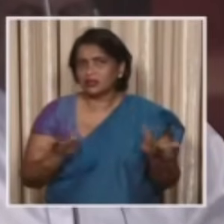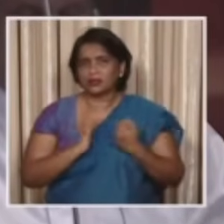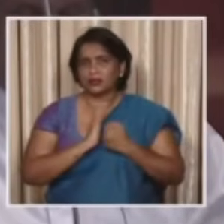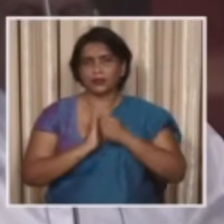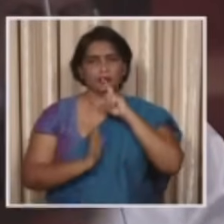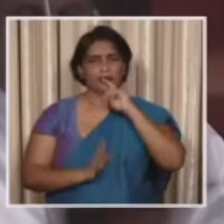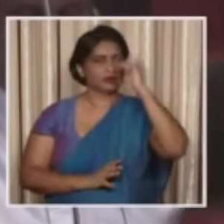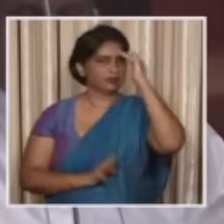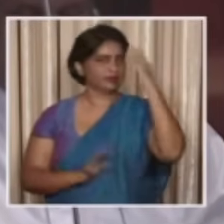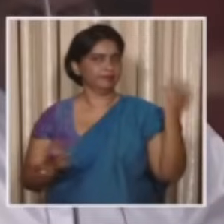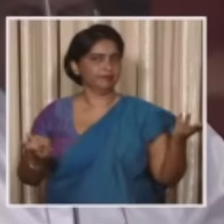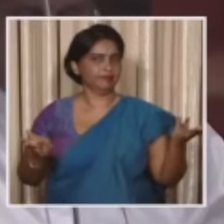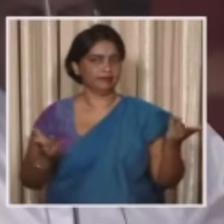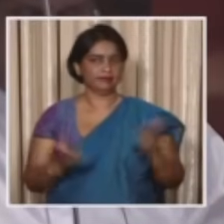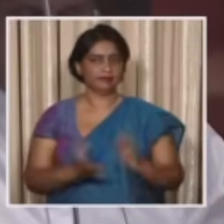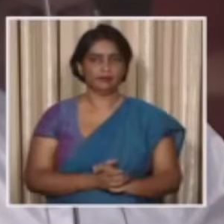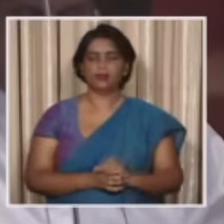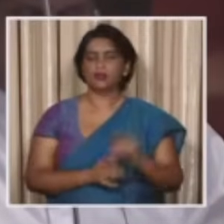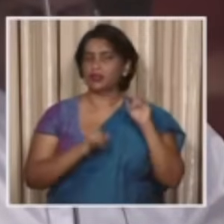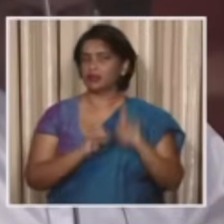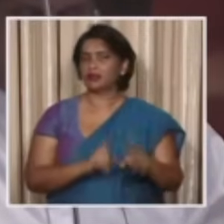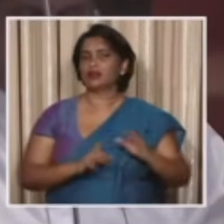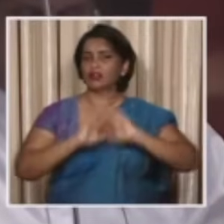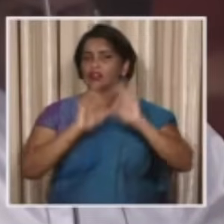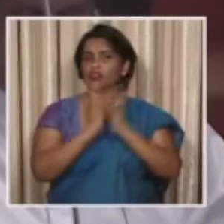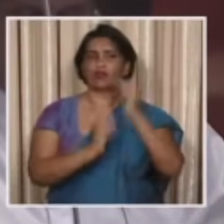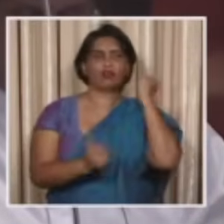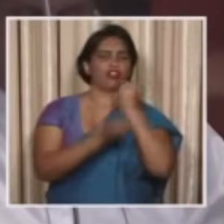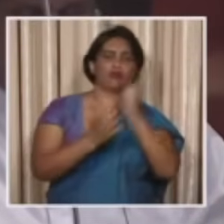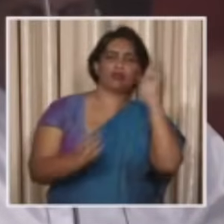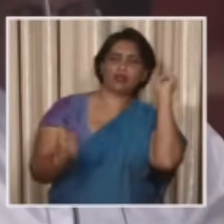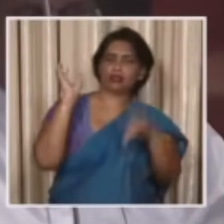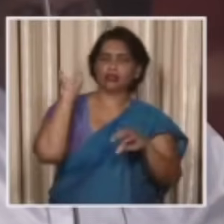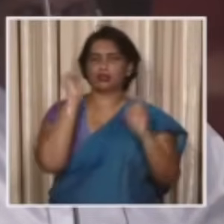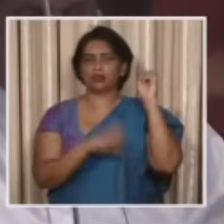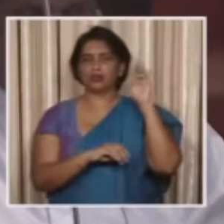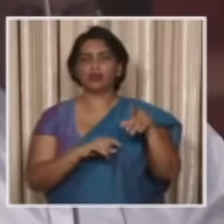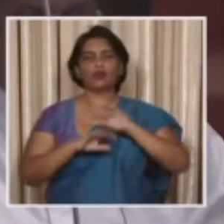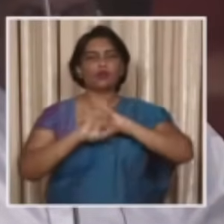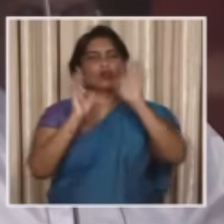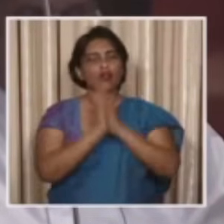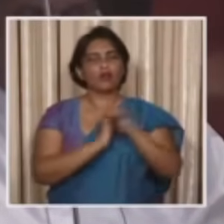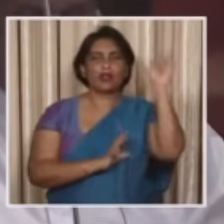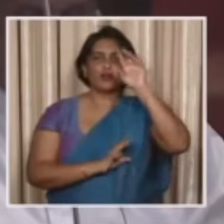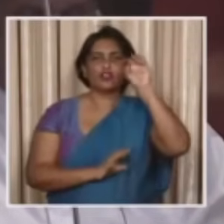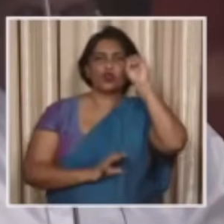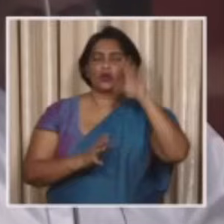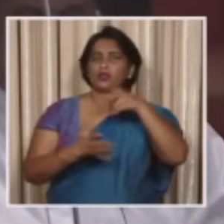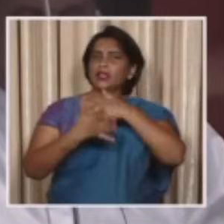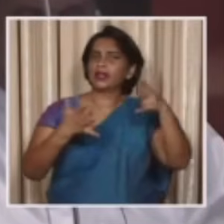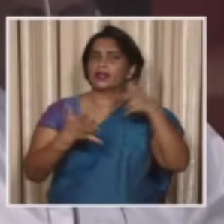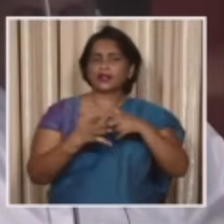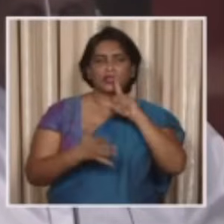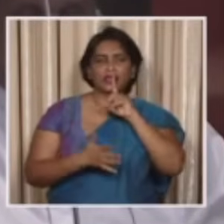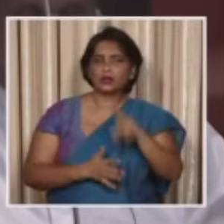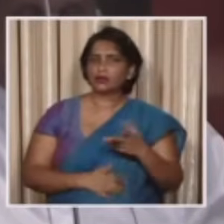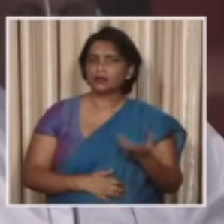කතාදාගතුමනි. ඔබතුමාට හැම පැත්තෙම ලියුම් එවනවා. ඔබතුමා හැමදාම ඒවා කියවොත්